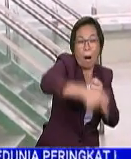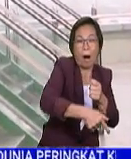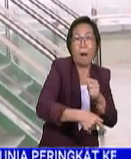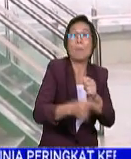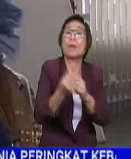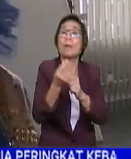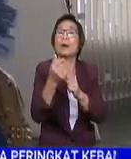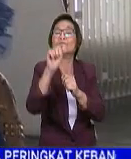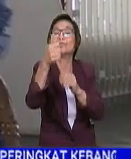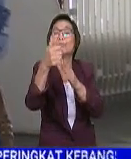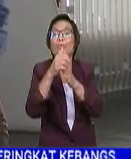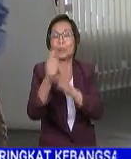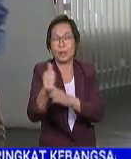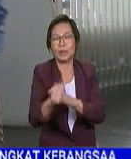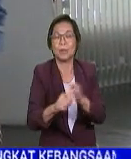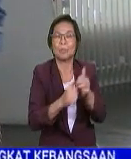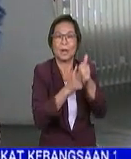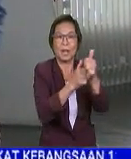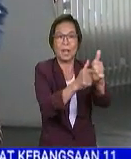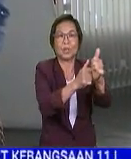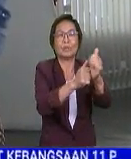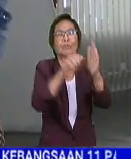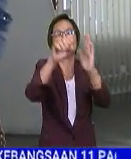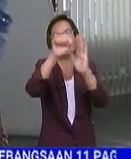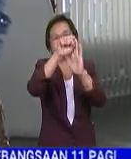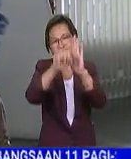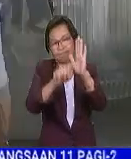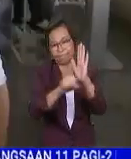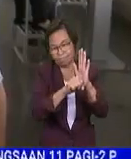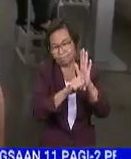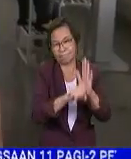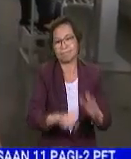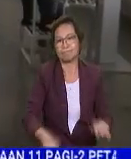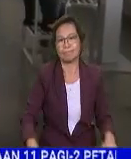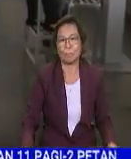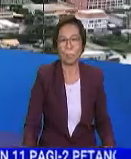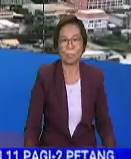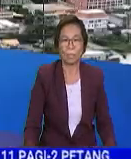serendah rm0 tertakluk pada terma dan syarat